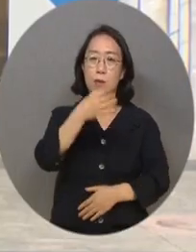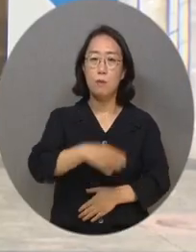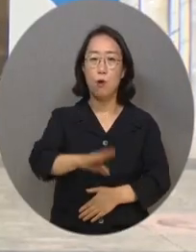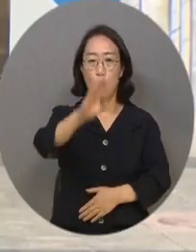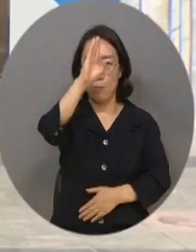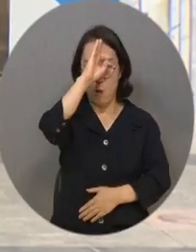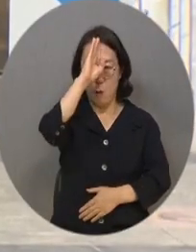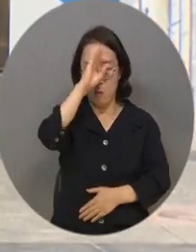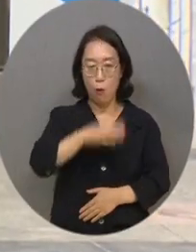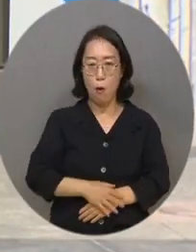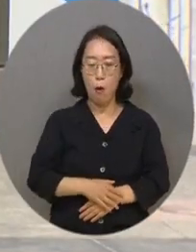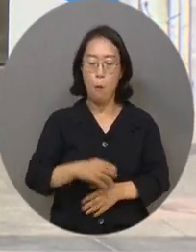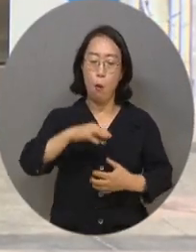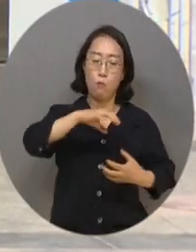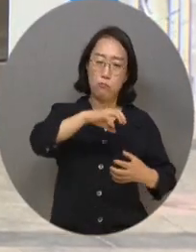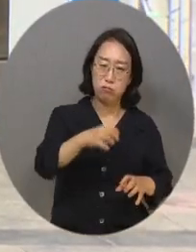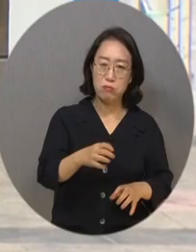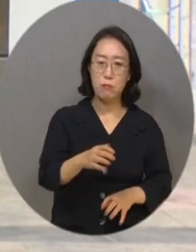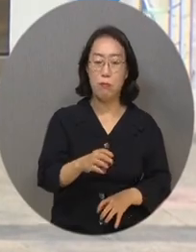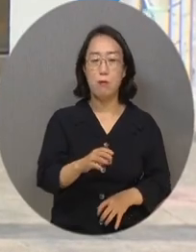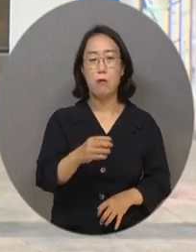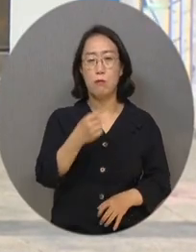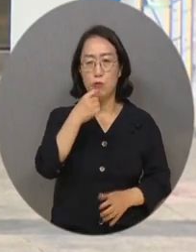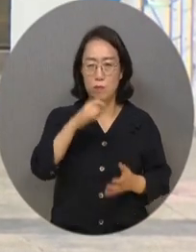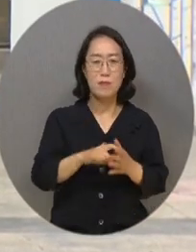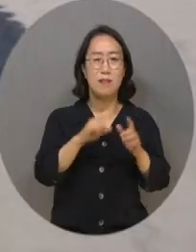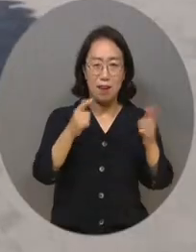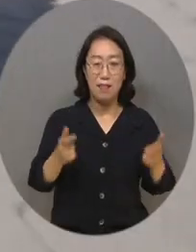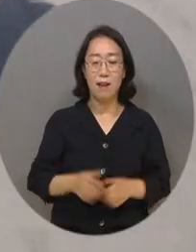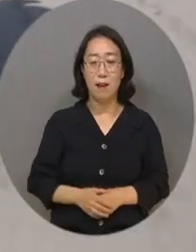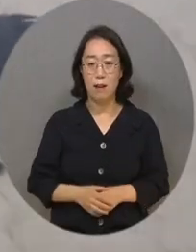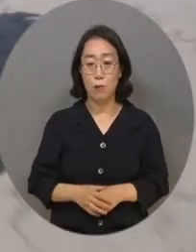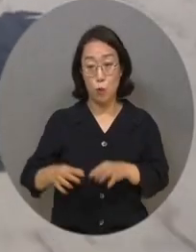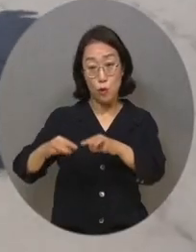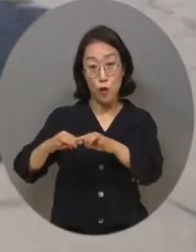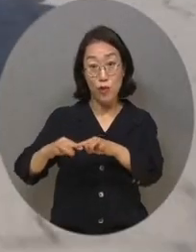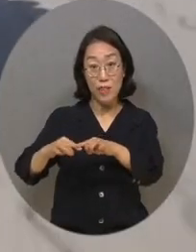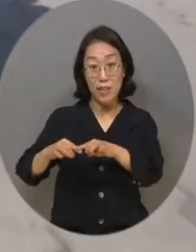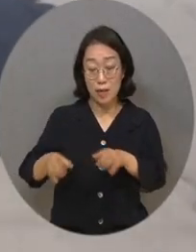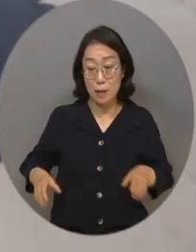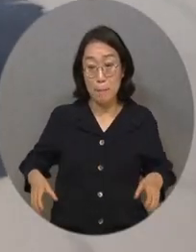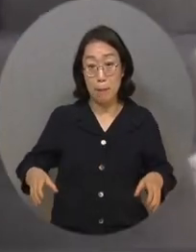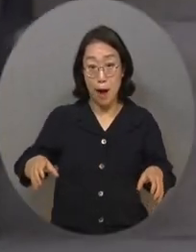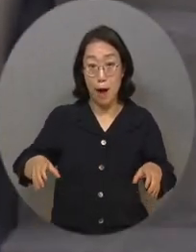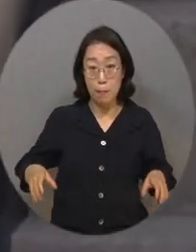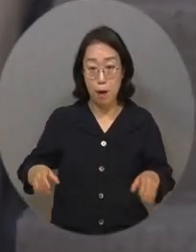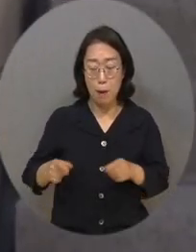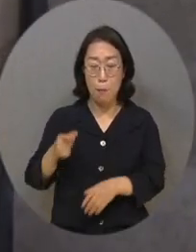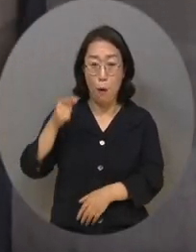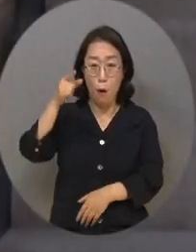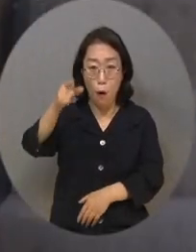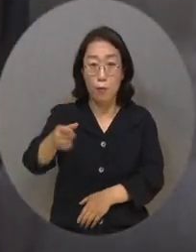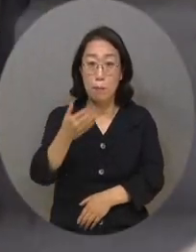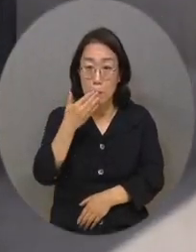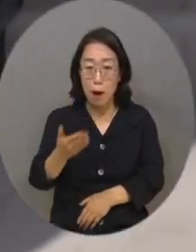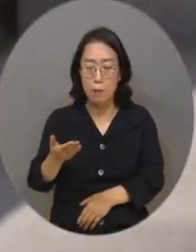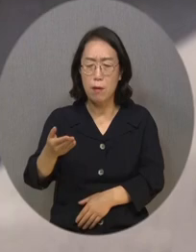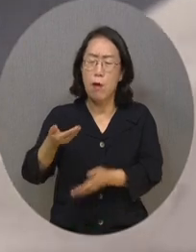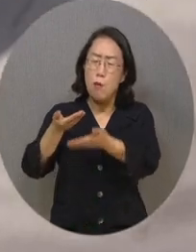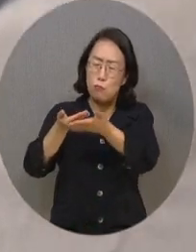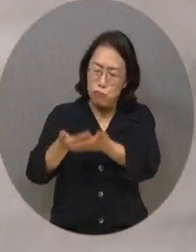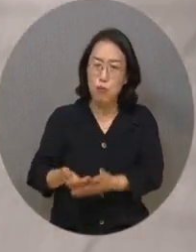대사증후군, 정형외과적 질환에 노출되기 쉽습니다. 전동 휠체어의 경우도 장거리를 이동할 수 있지만 무게가